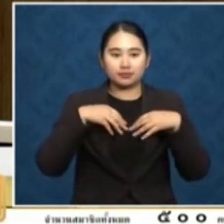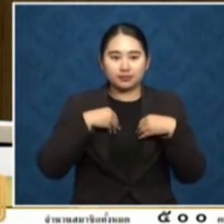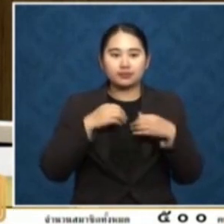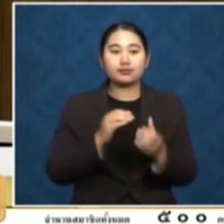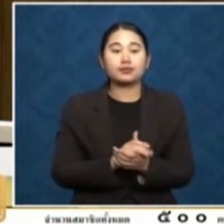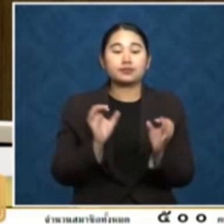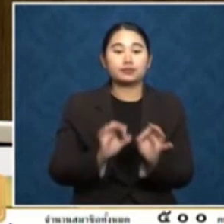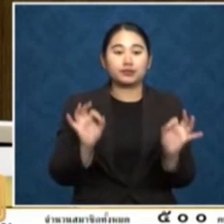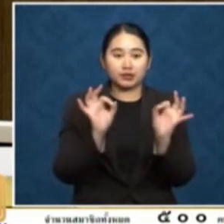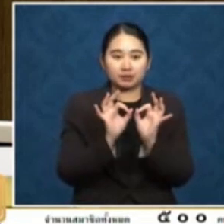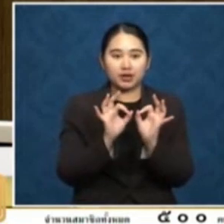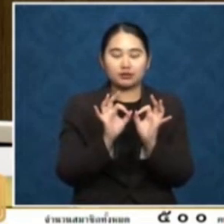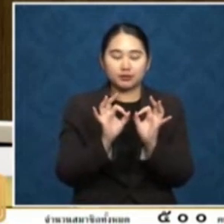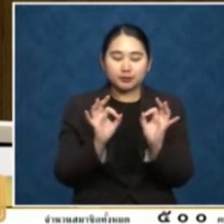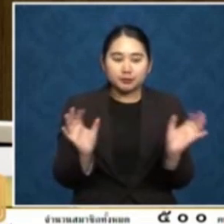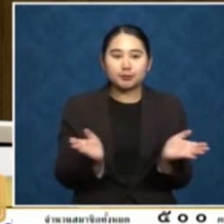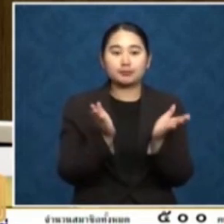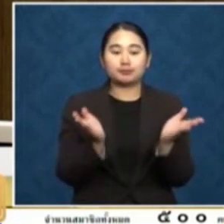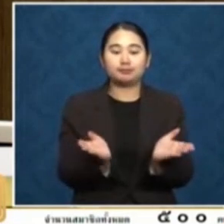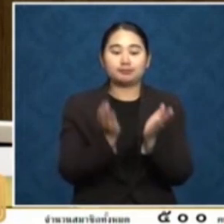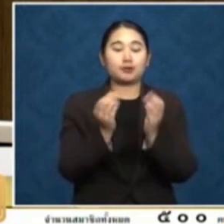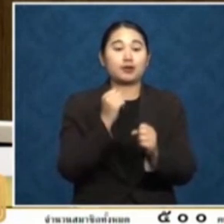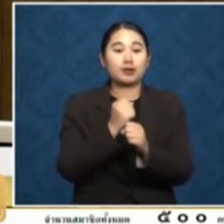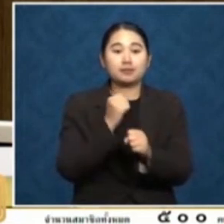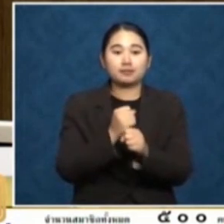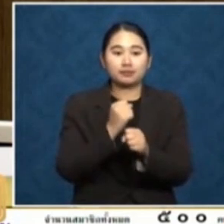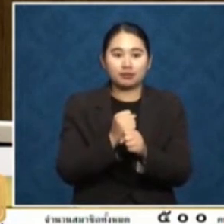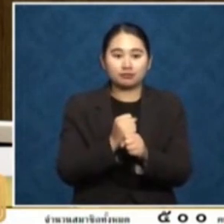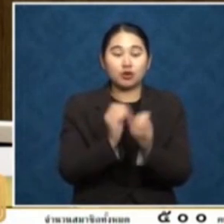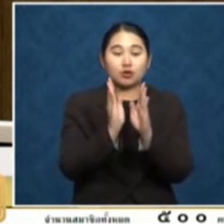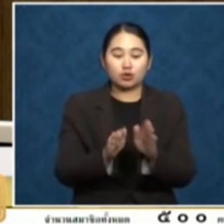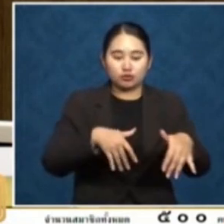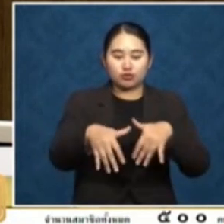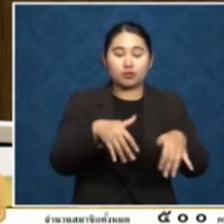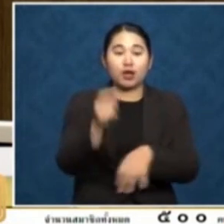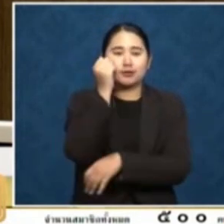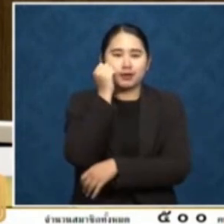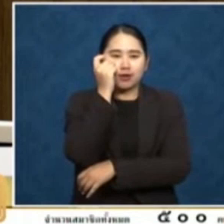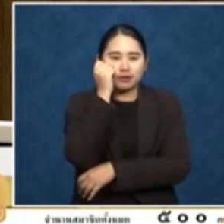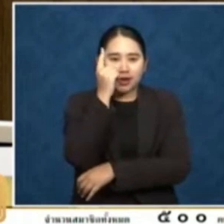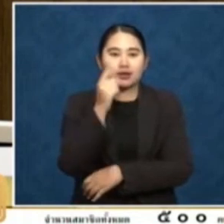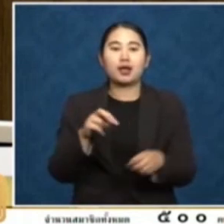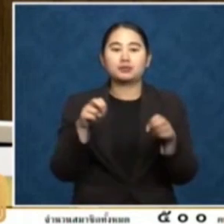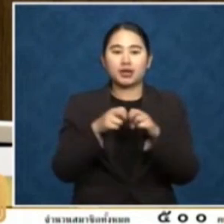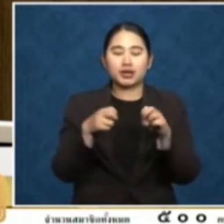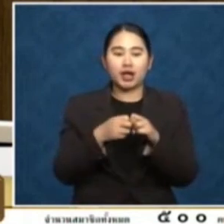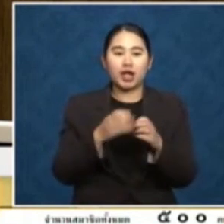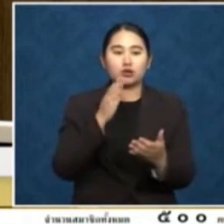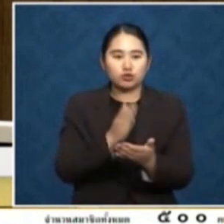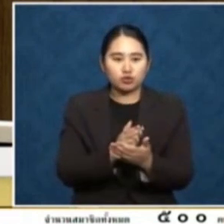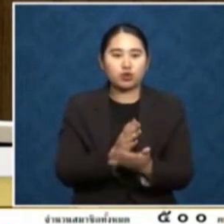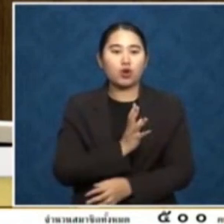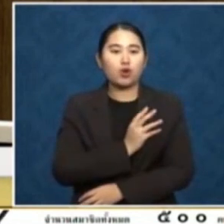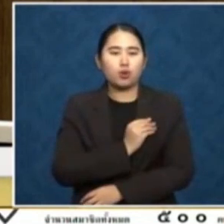ายเราสามารถร่วมที่จะทำแคมเปญให้คนเข้าใจและยุติความกังวลยุ